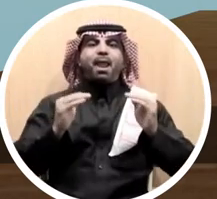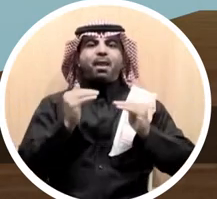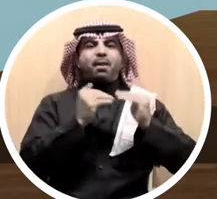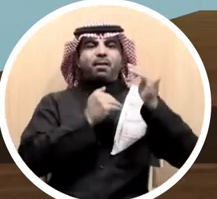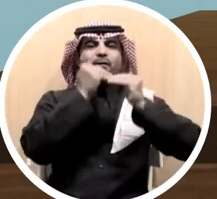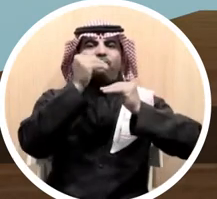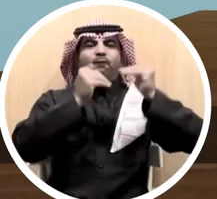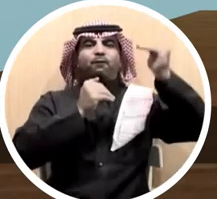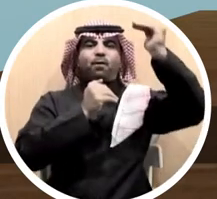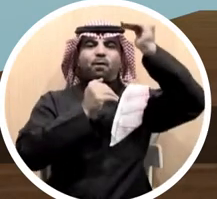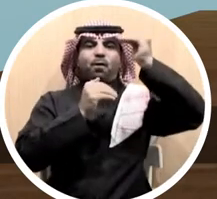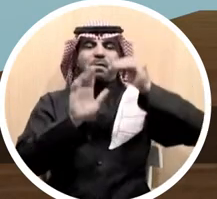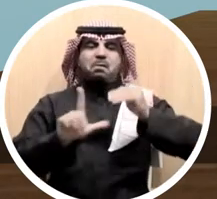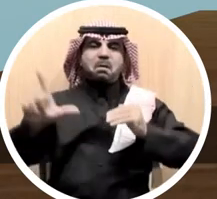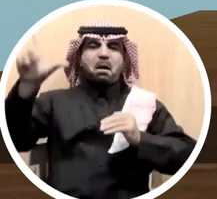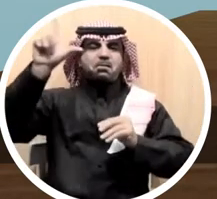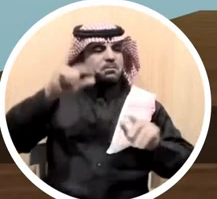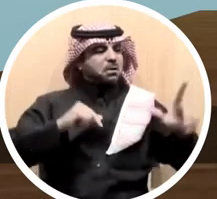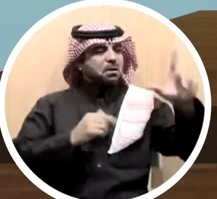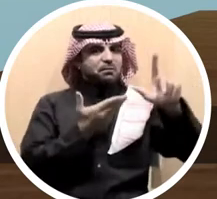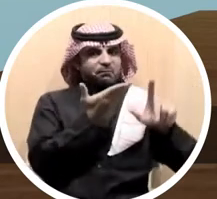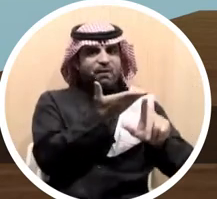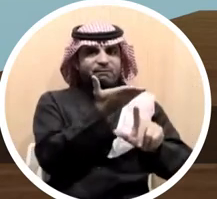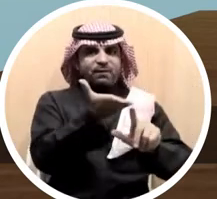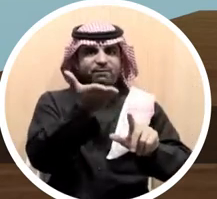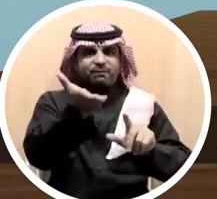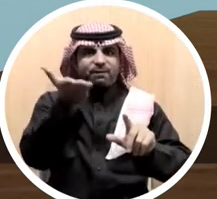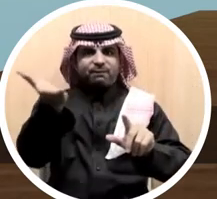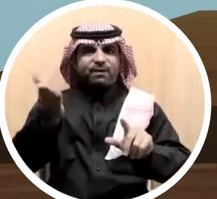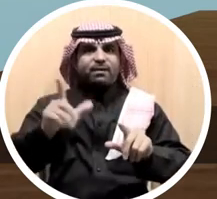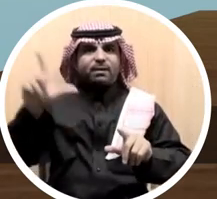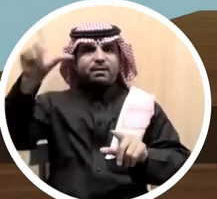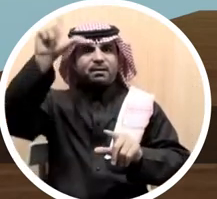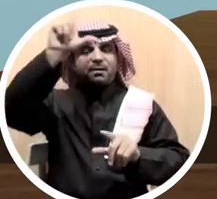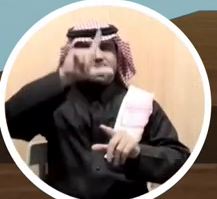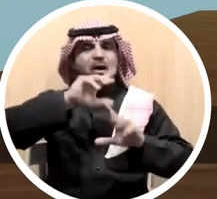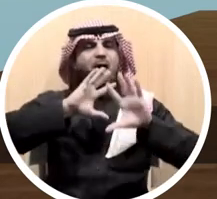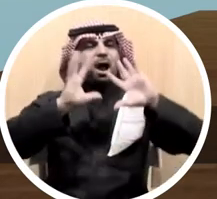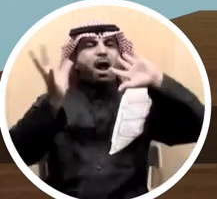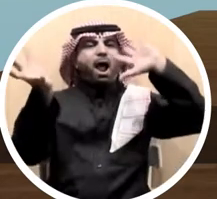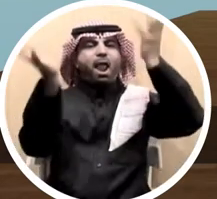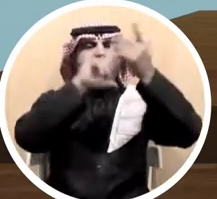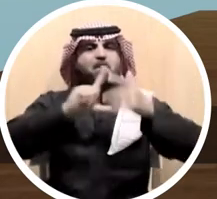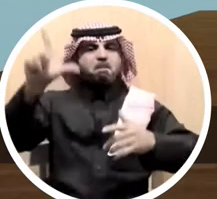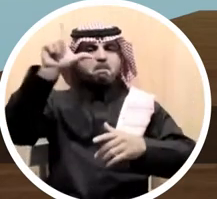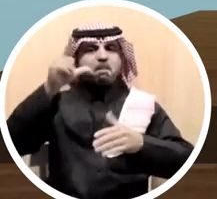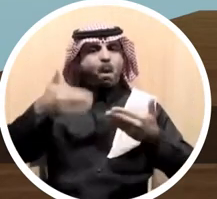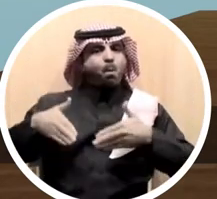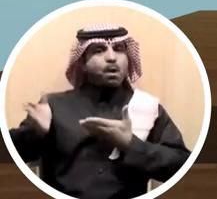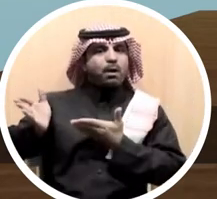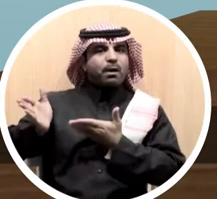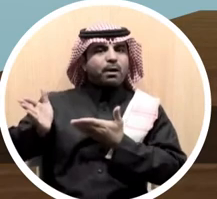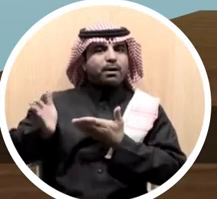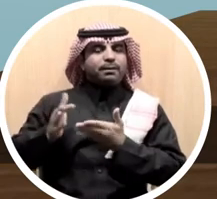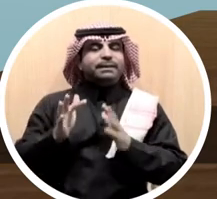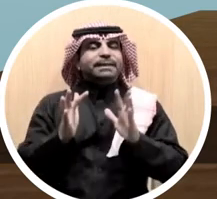لقمة جبل إيفرست وأصبحوا يتقلدون منصب الرئيس التنفيذي وأصبحوا قادة على مستوى دول العالم،